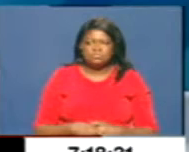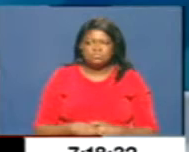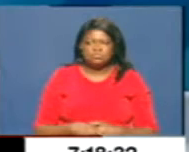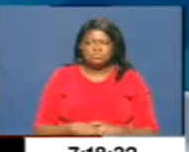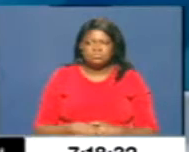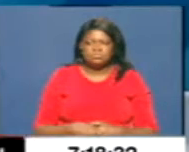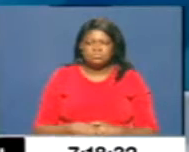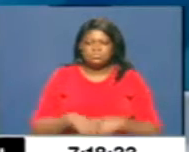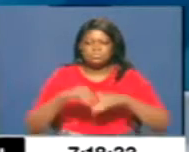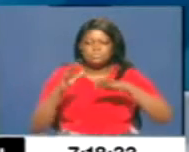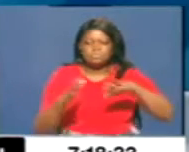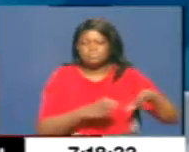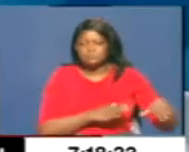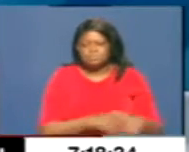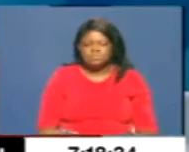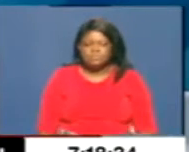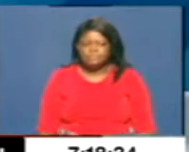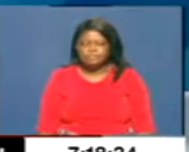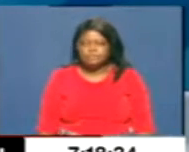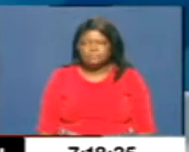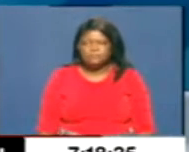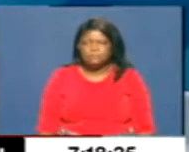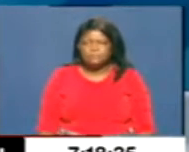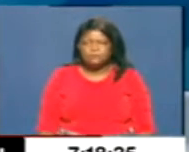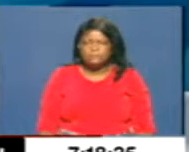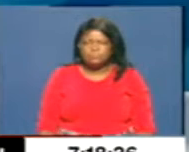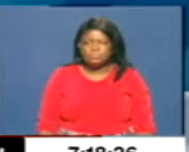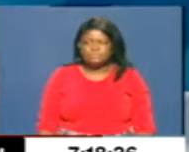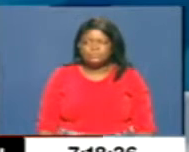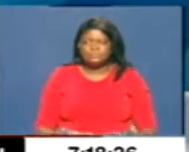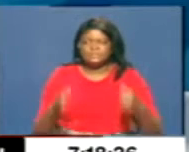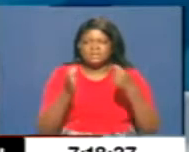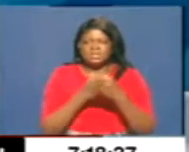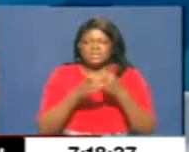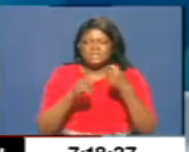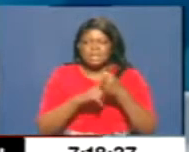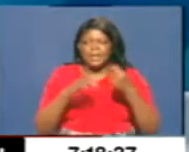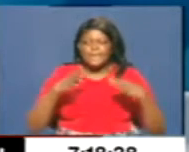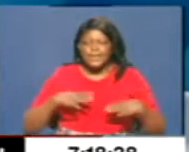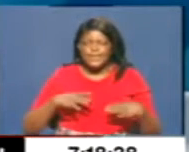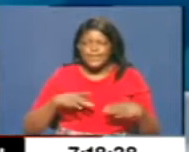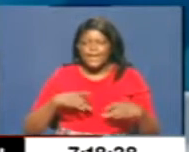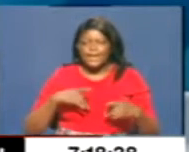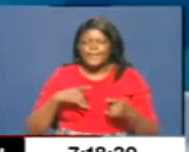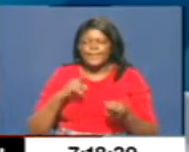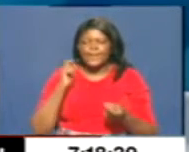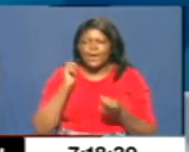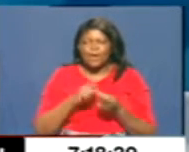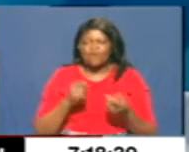Basi tuangazie masuala ya COVID-19 na ni kwamba watu 96 zaidi wamethibitishwa kuwa na ugonjwa wa